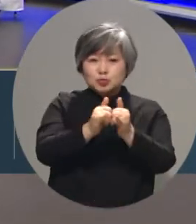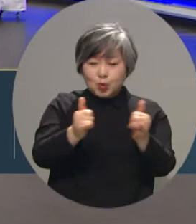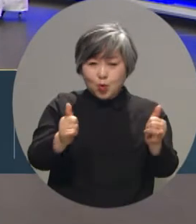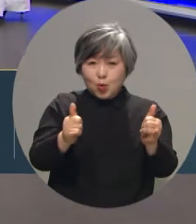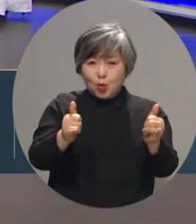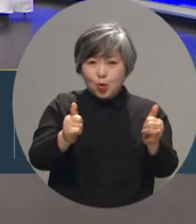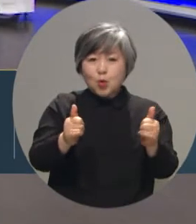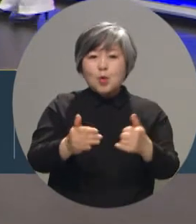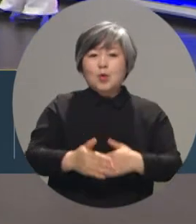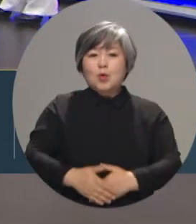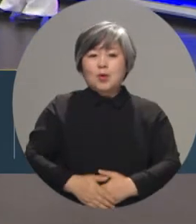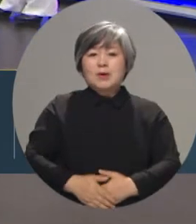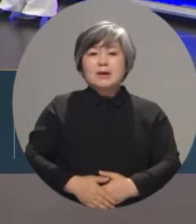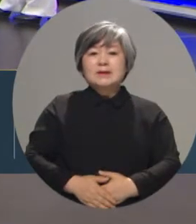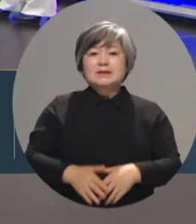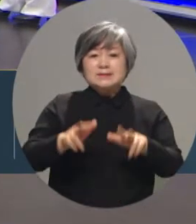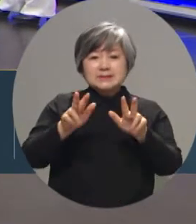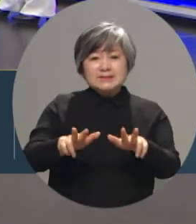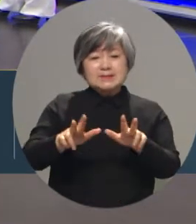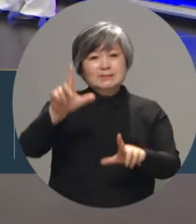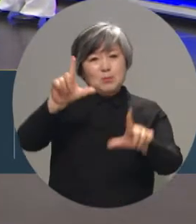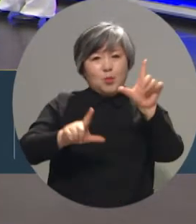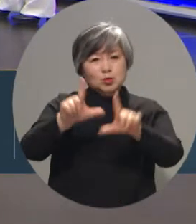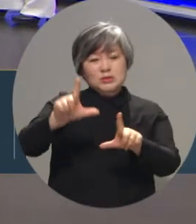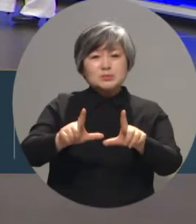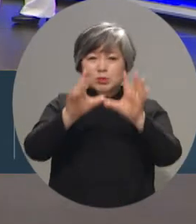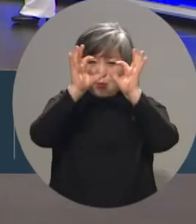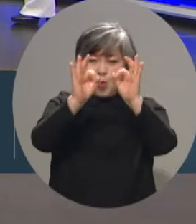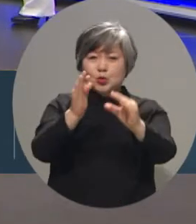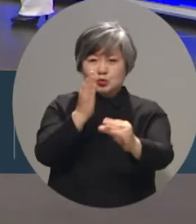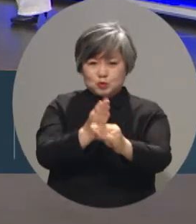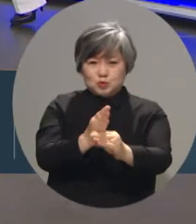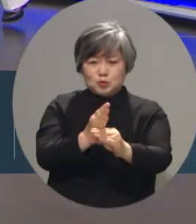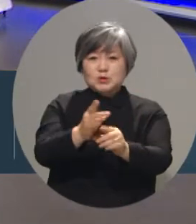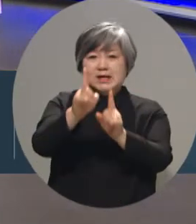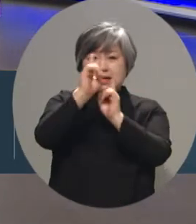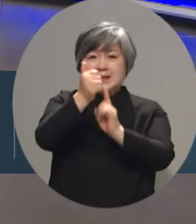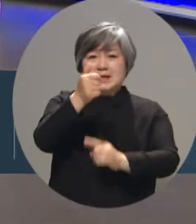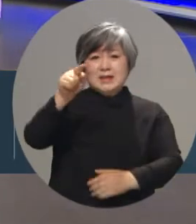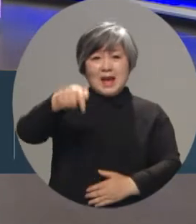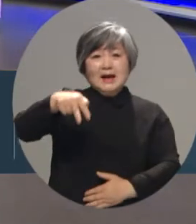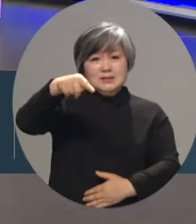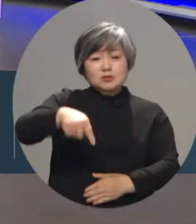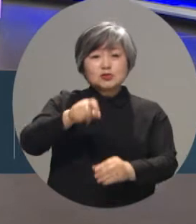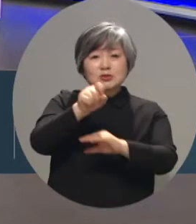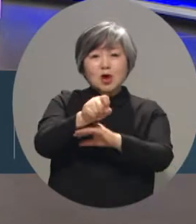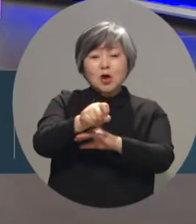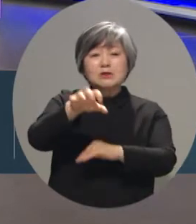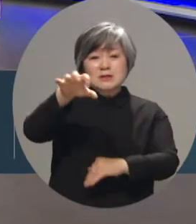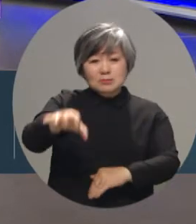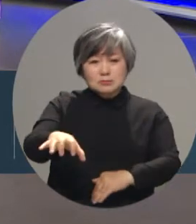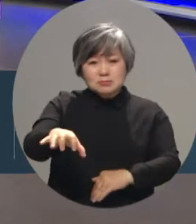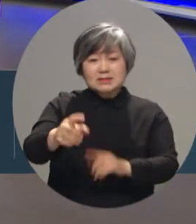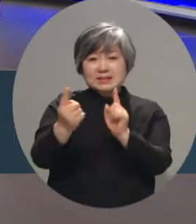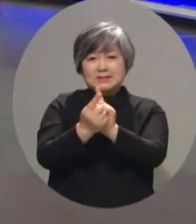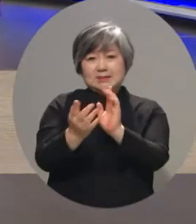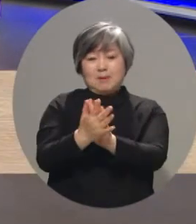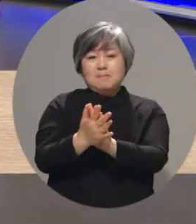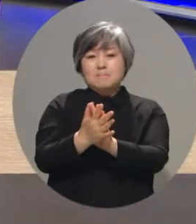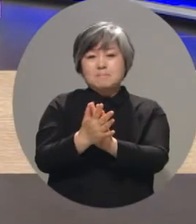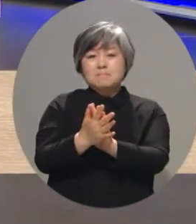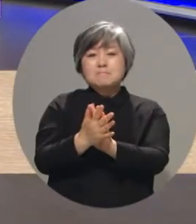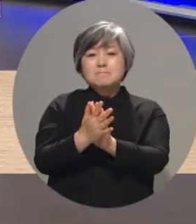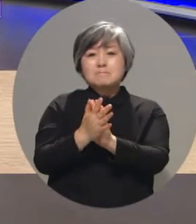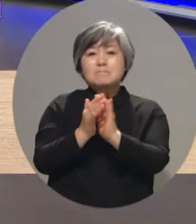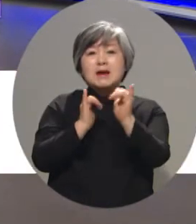후보 선거사무소 모습을 지금 현재 모습을 보고 계신데요. 이학수 후보 선거사무소에 후보님께서 직접 나와 계십니다.